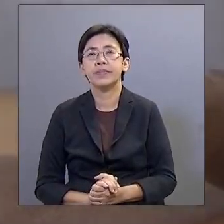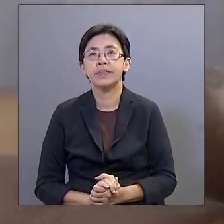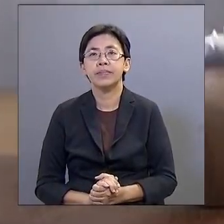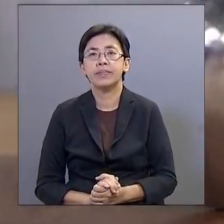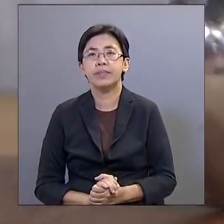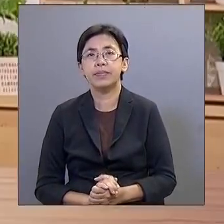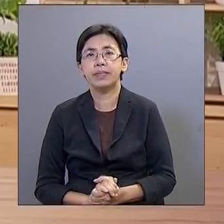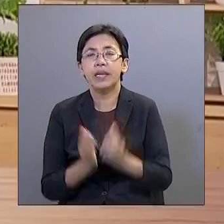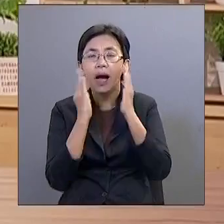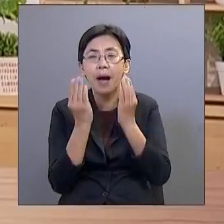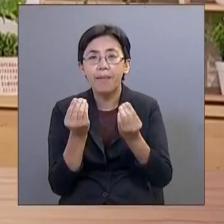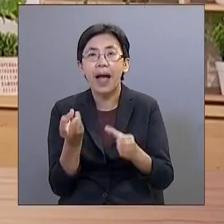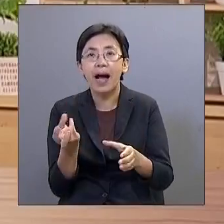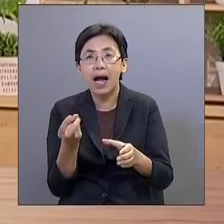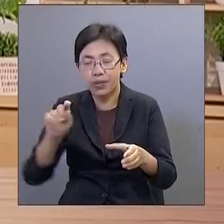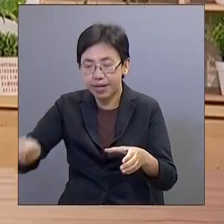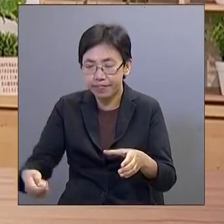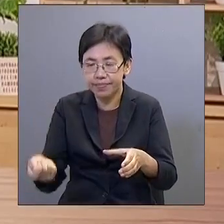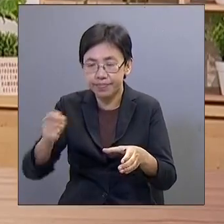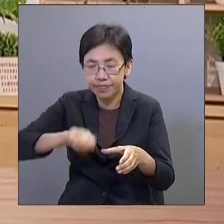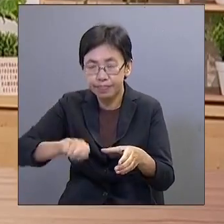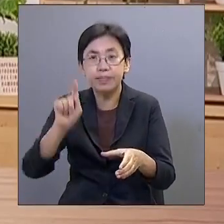งข้าวนะคะ1ช้อน